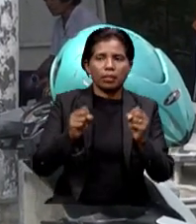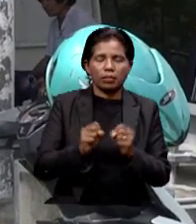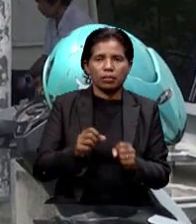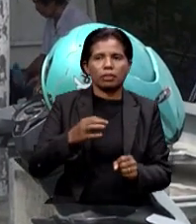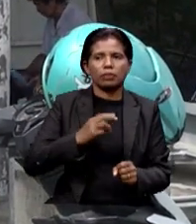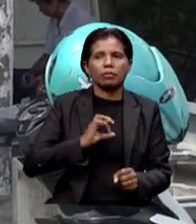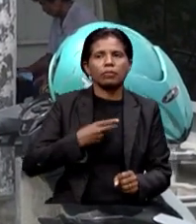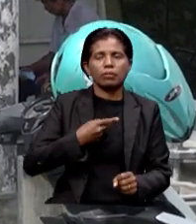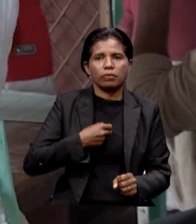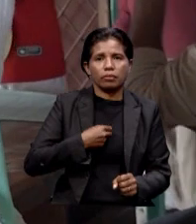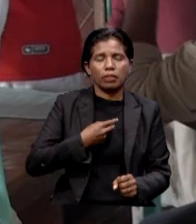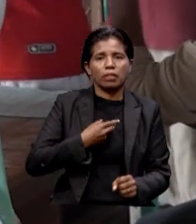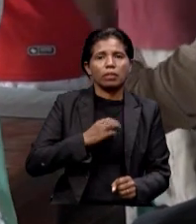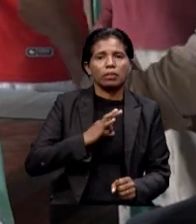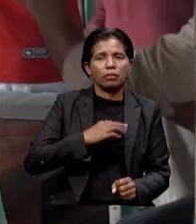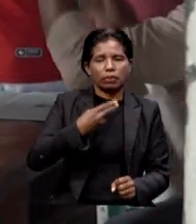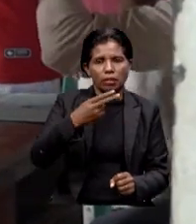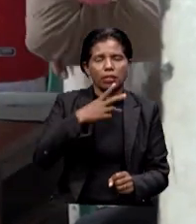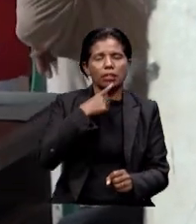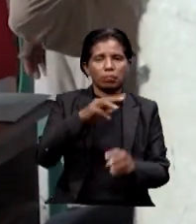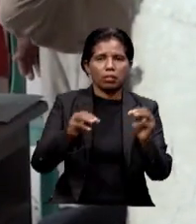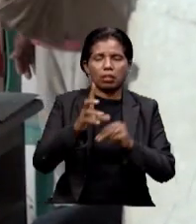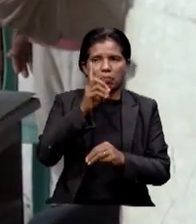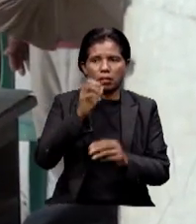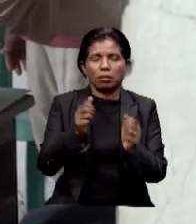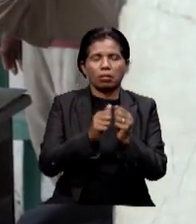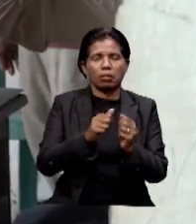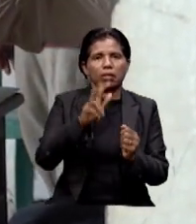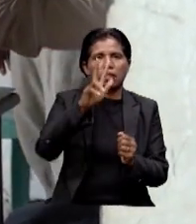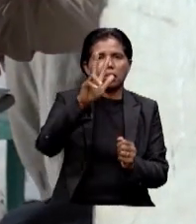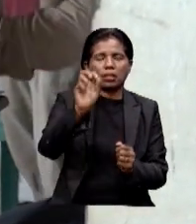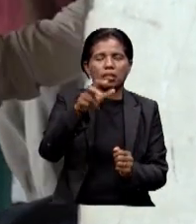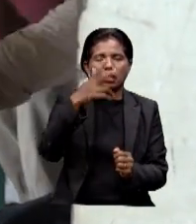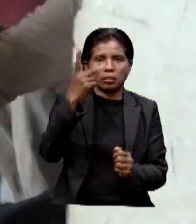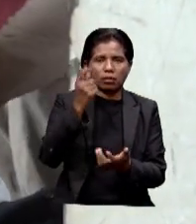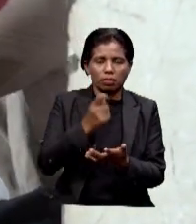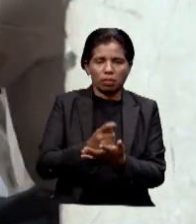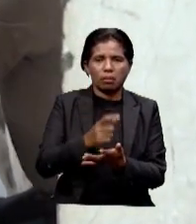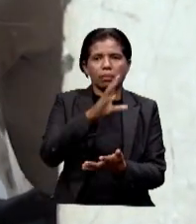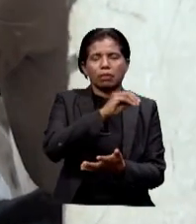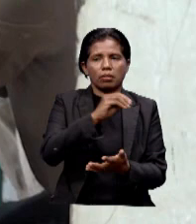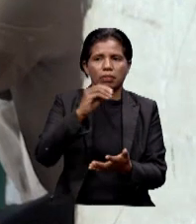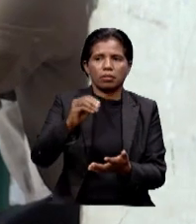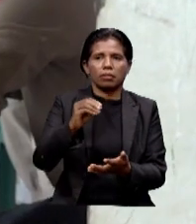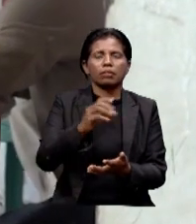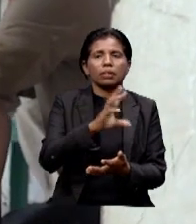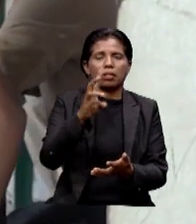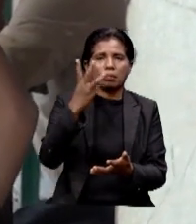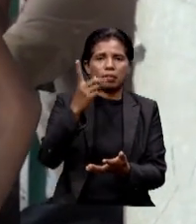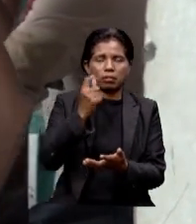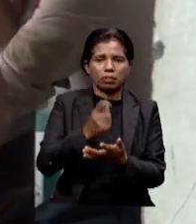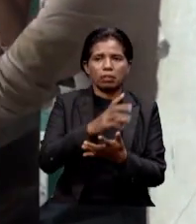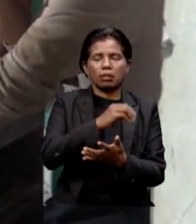posto administrativu donga leisu munisipu dili, hamutu kriu sanu resin tolu atus neng nenolo resin hat, komposto husi aldea